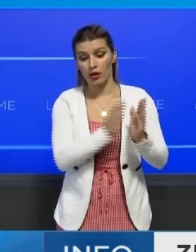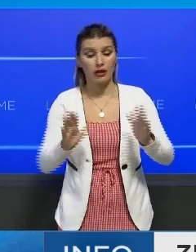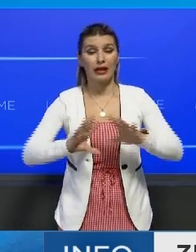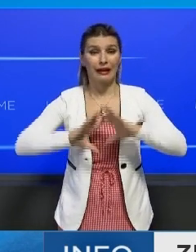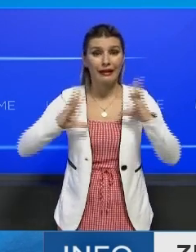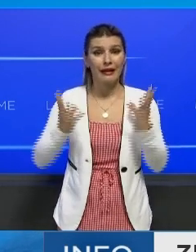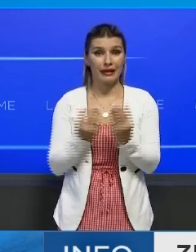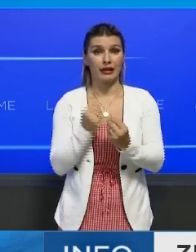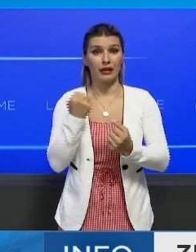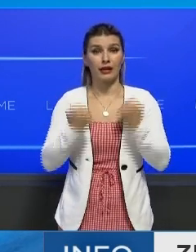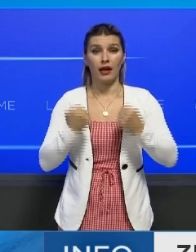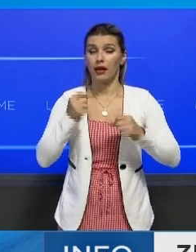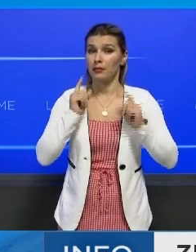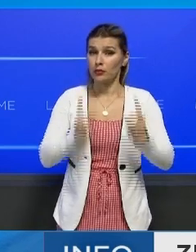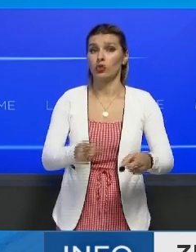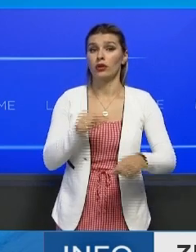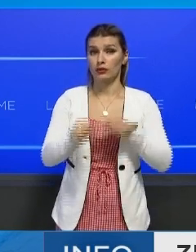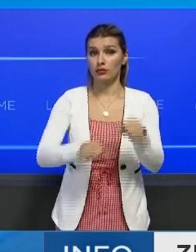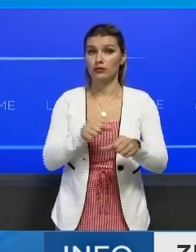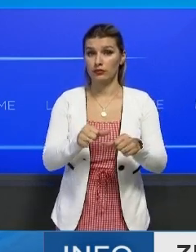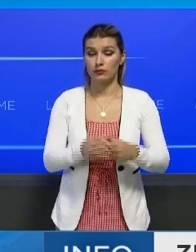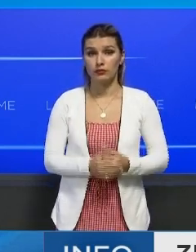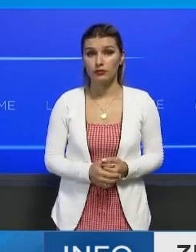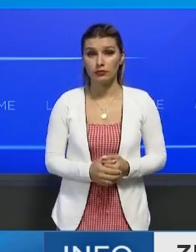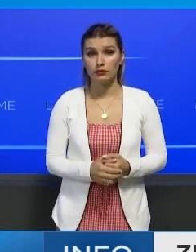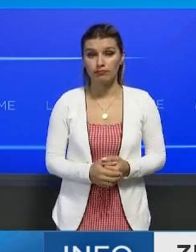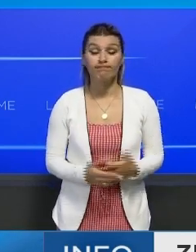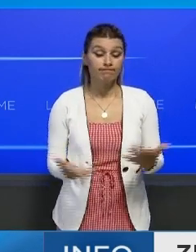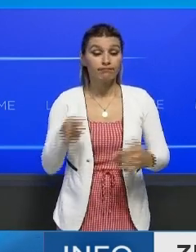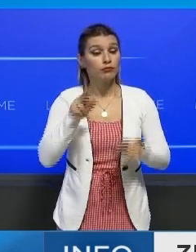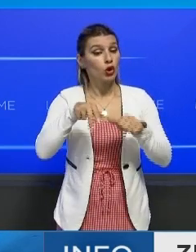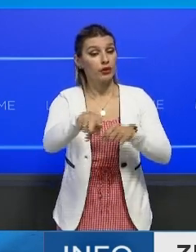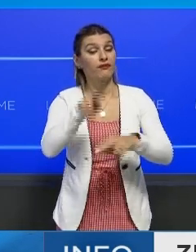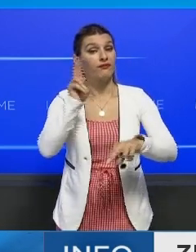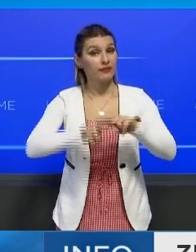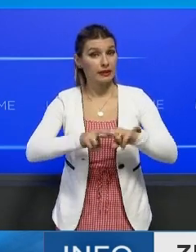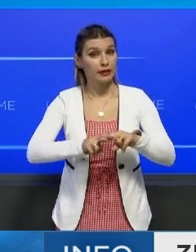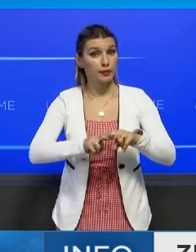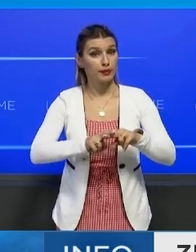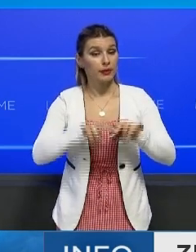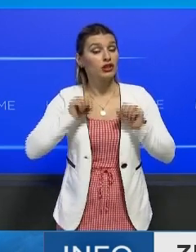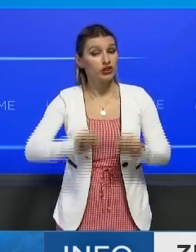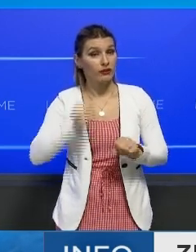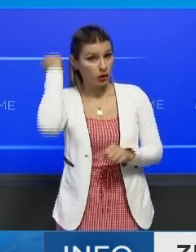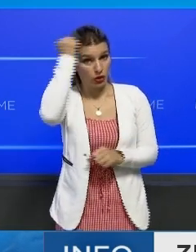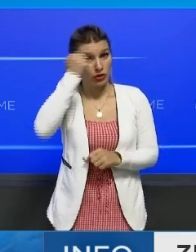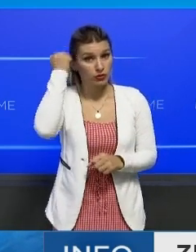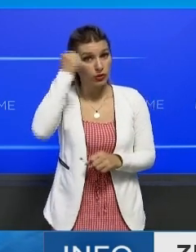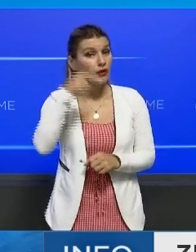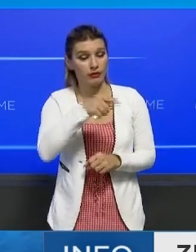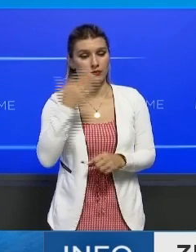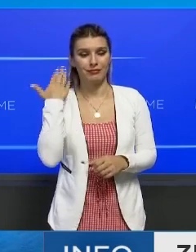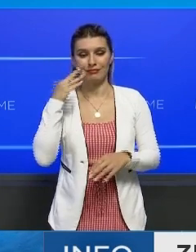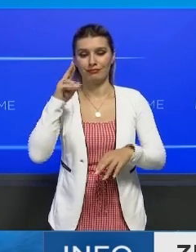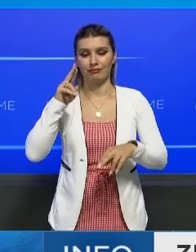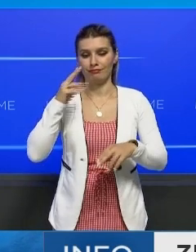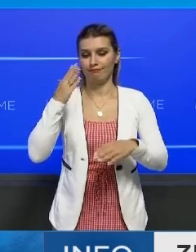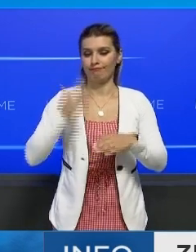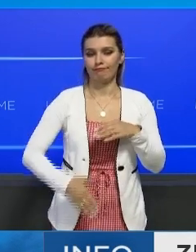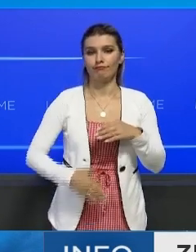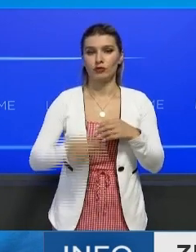do të riregjistrohen. Natyrisht vendimi i qeverisë së Republikës së Kosovës, i cili është marrë në fund të muajit